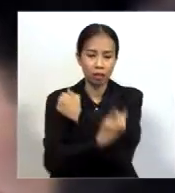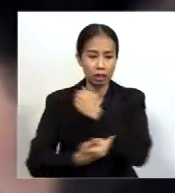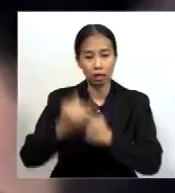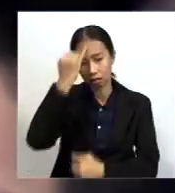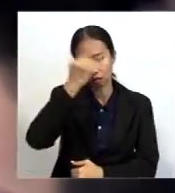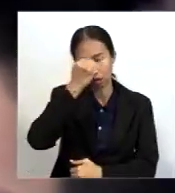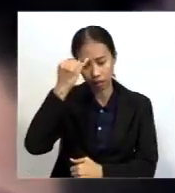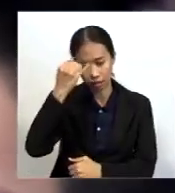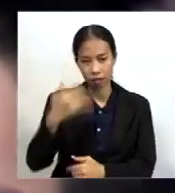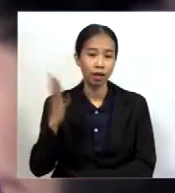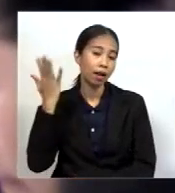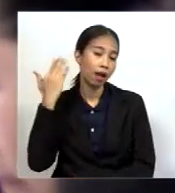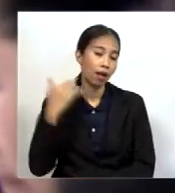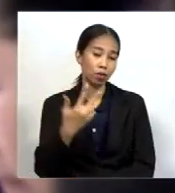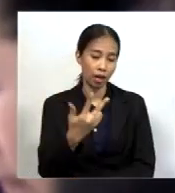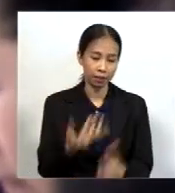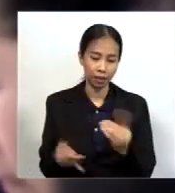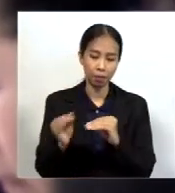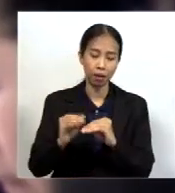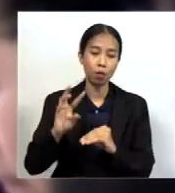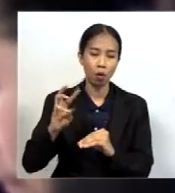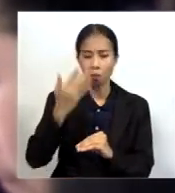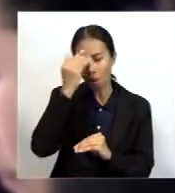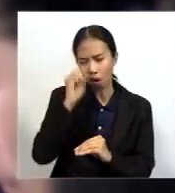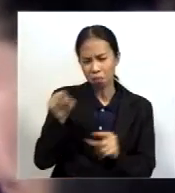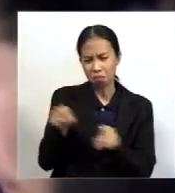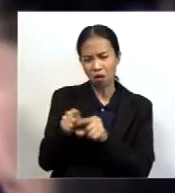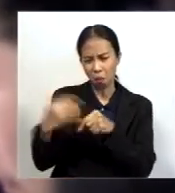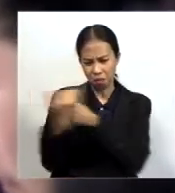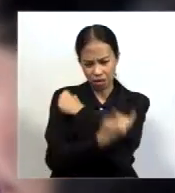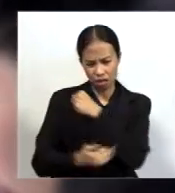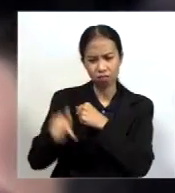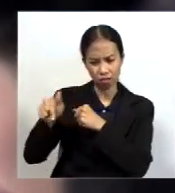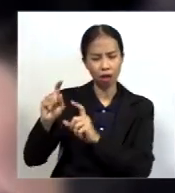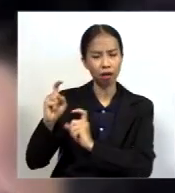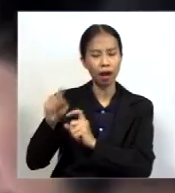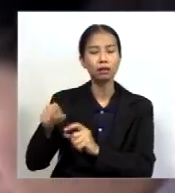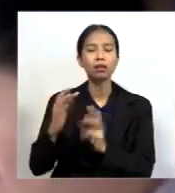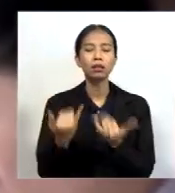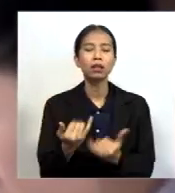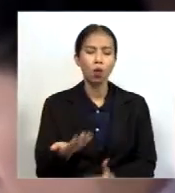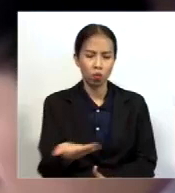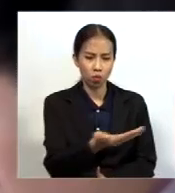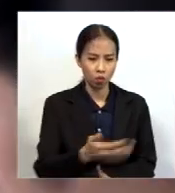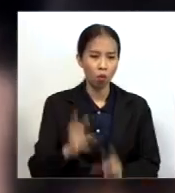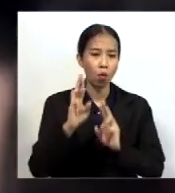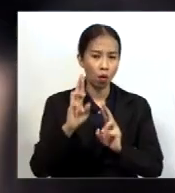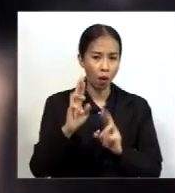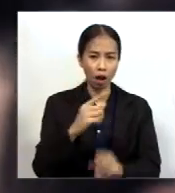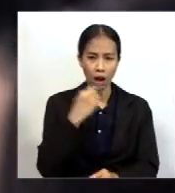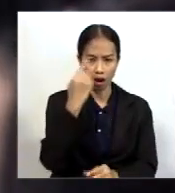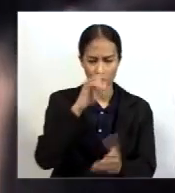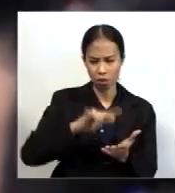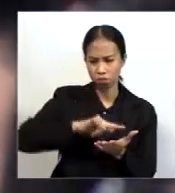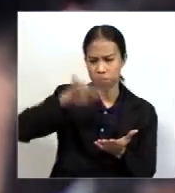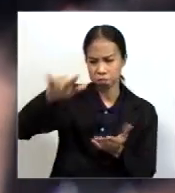อนนี้ก็เป็น6นะมันก็ถือว่าเป็นพื้นที่ที่มาแรงนะครับงั้นขอให้ประชาชนระมัดระวังนะครับอีกเรื่องการเดินทางไปเองยังพื้นที่